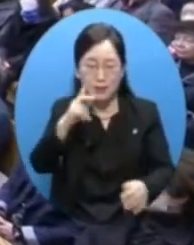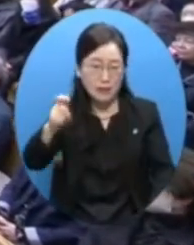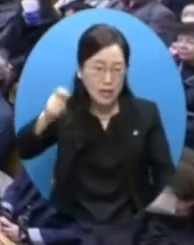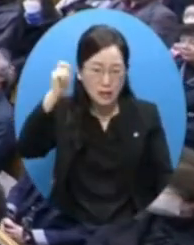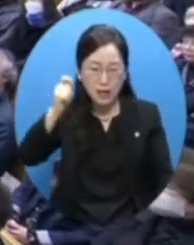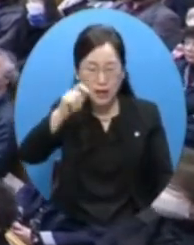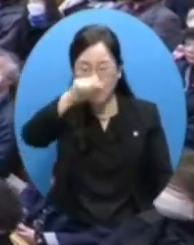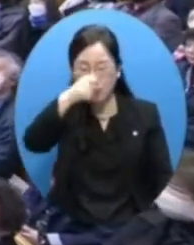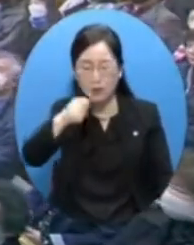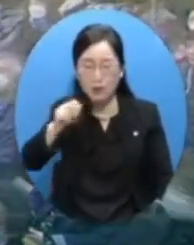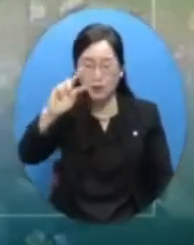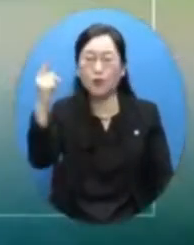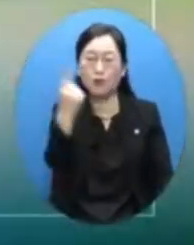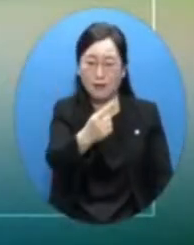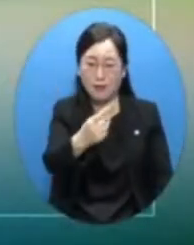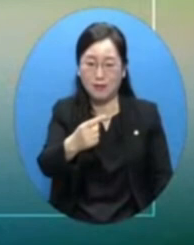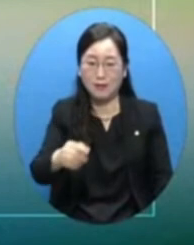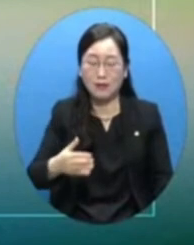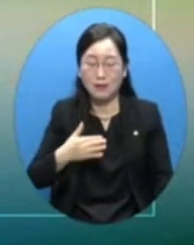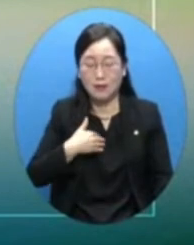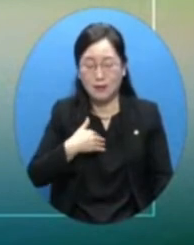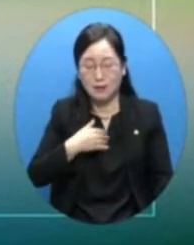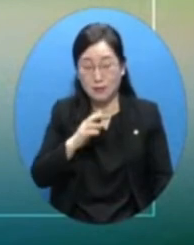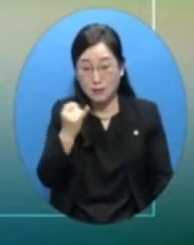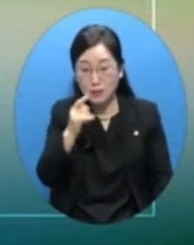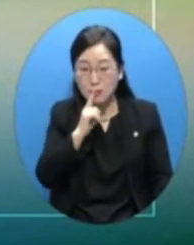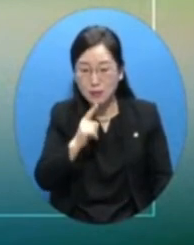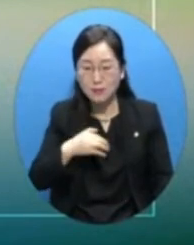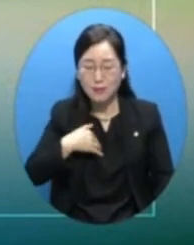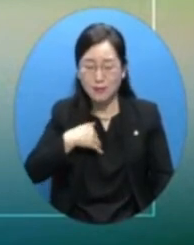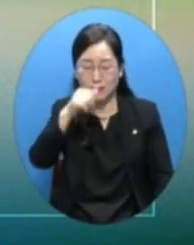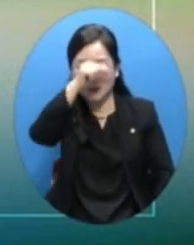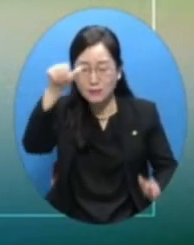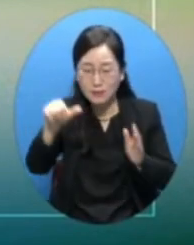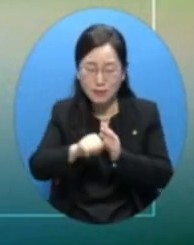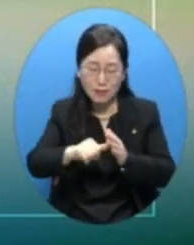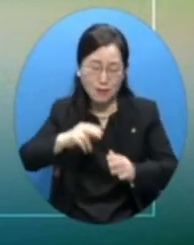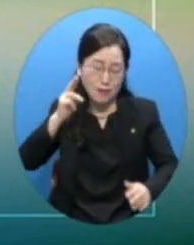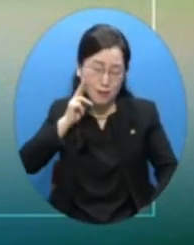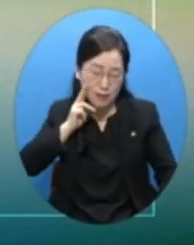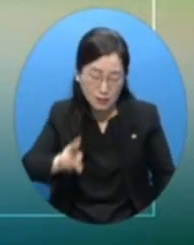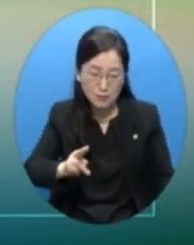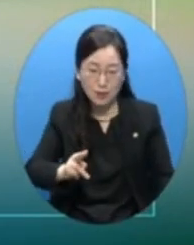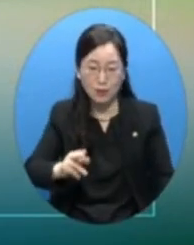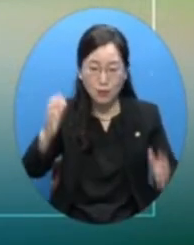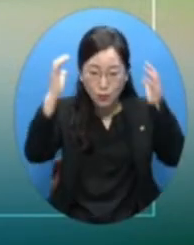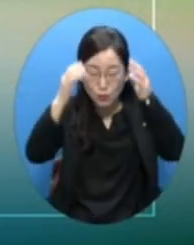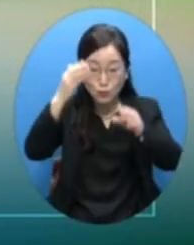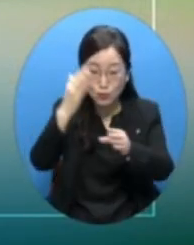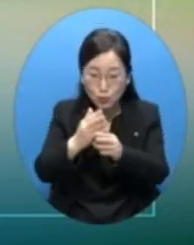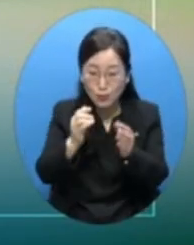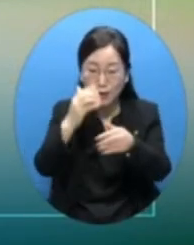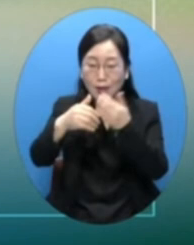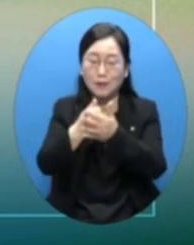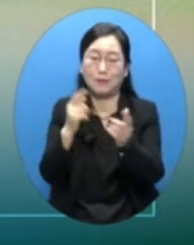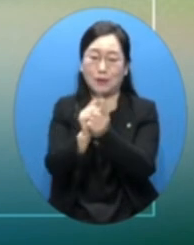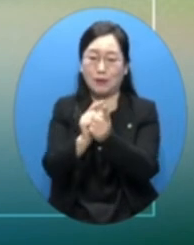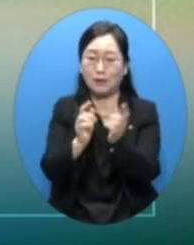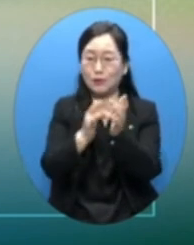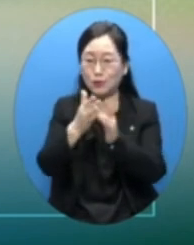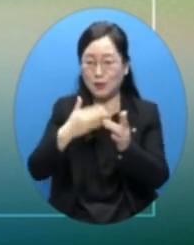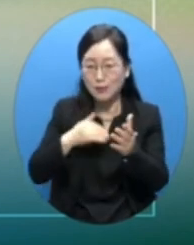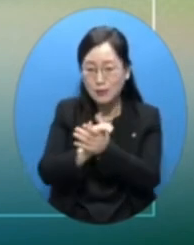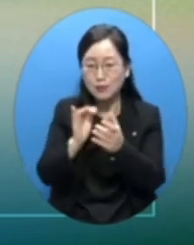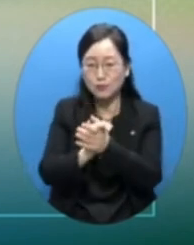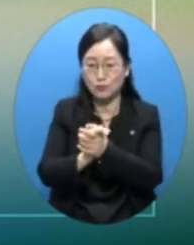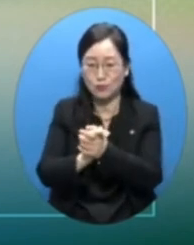고백합니다. 내 인생에 불어온 세찬 바람 속에서 하나님은 나를 만나주셨다. 예수님이 친구가 되어주셨고 큰 바람막이가